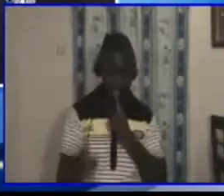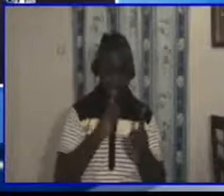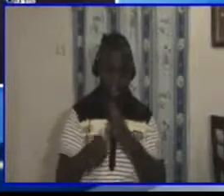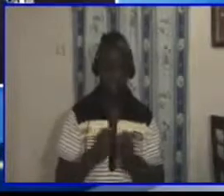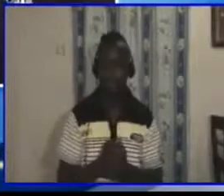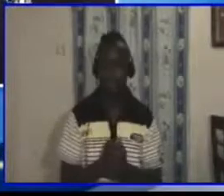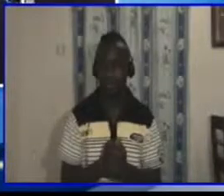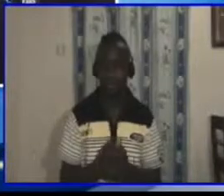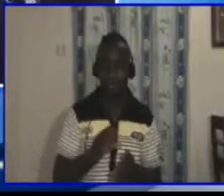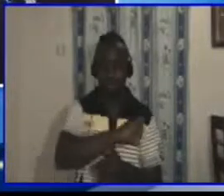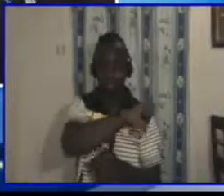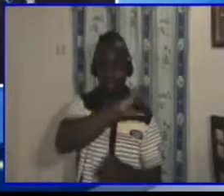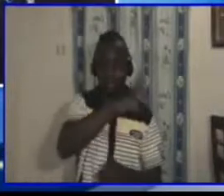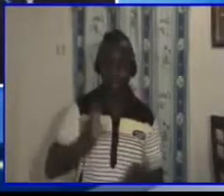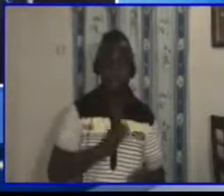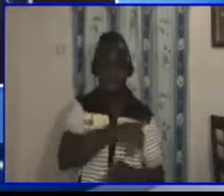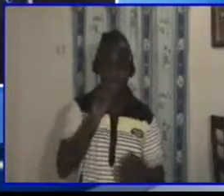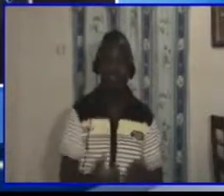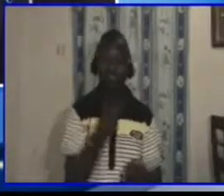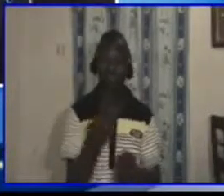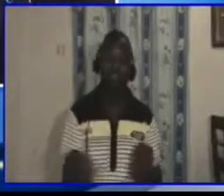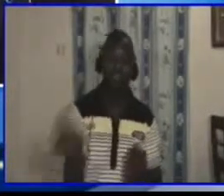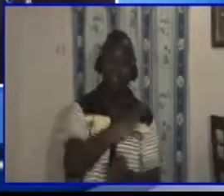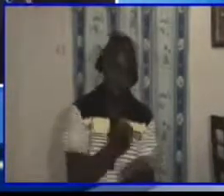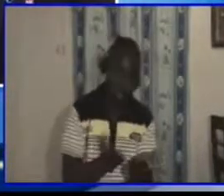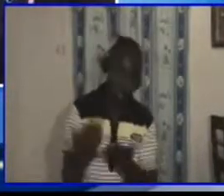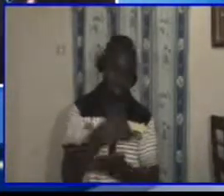devo dire questo devo dirlo